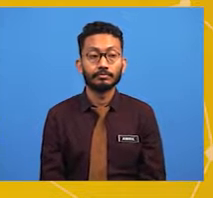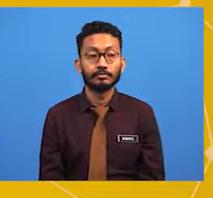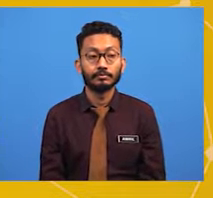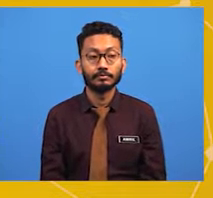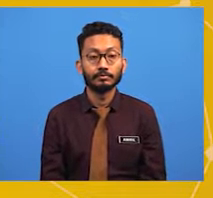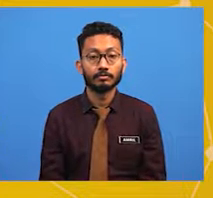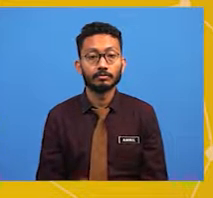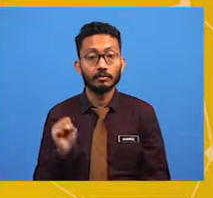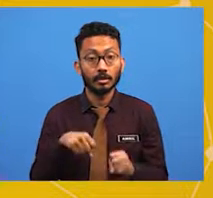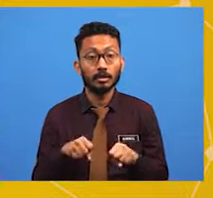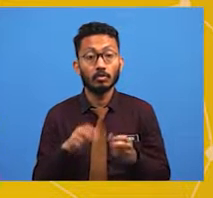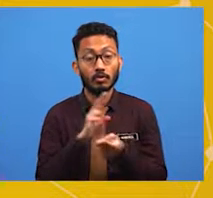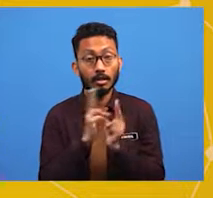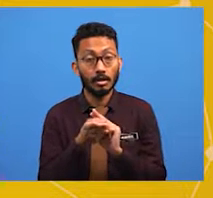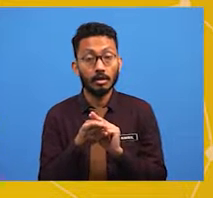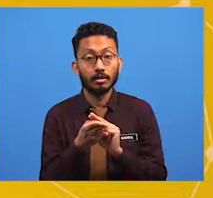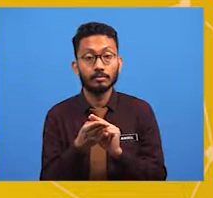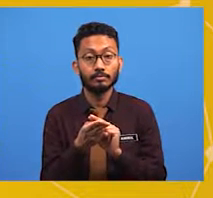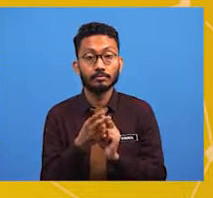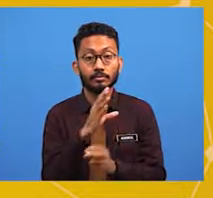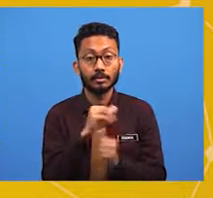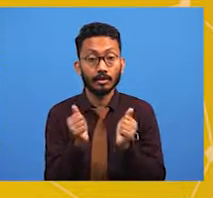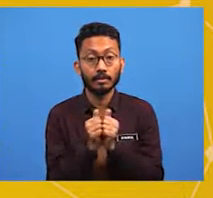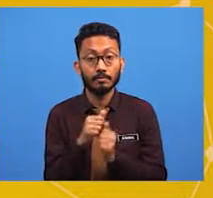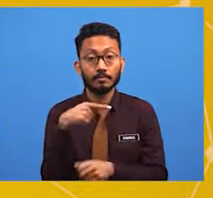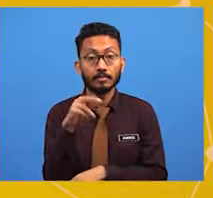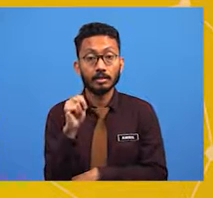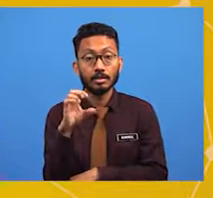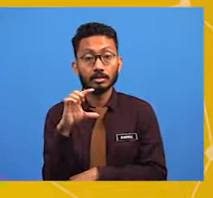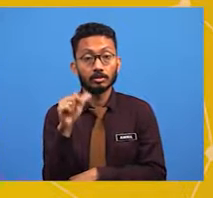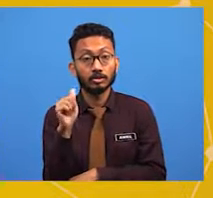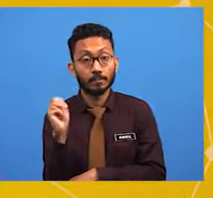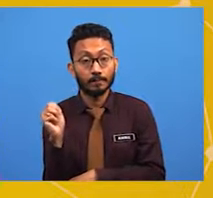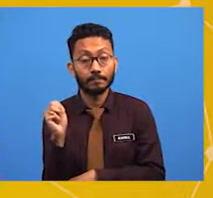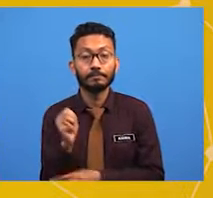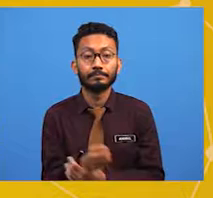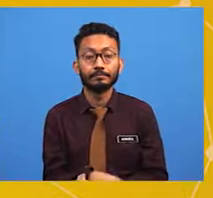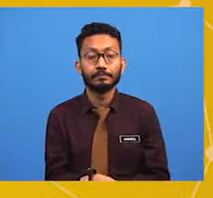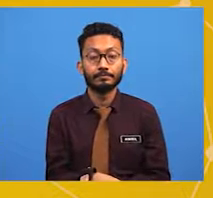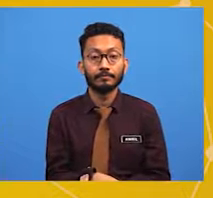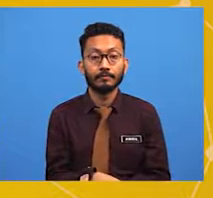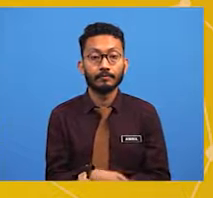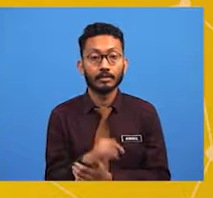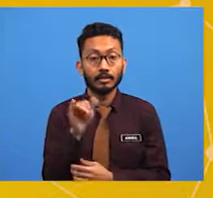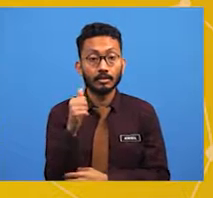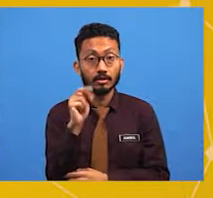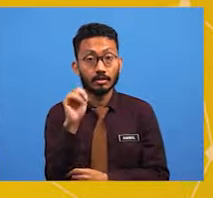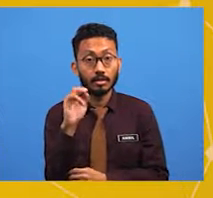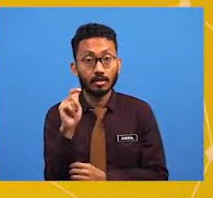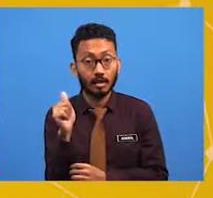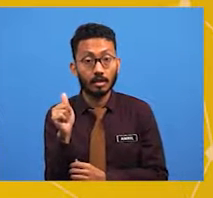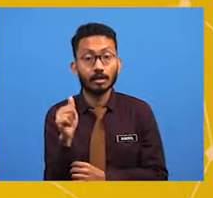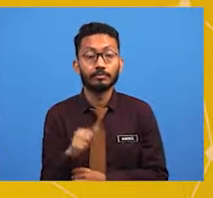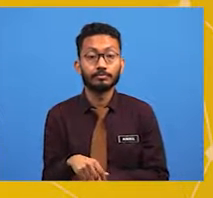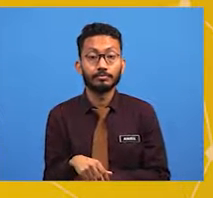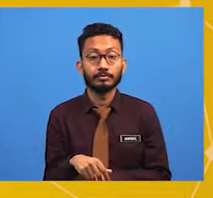Pemboleh ubah dengan pengecam pembuka pengikat kata jantina berjenis data string dan